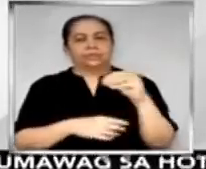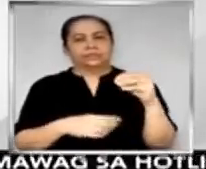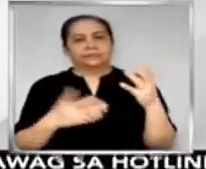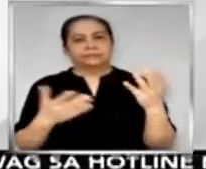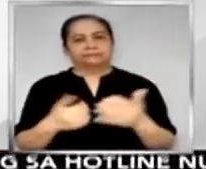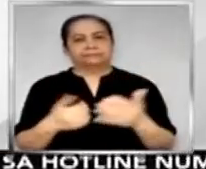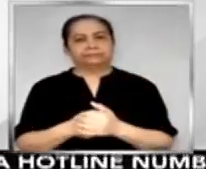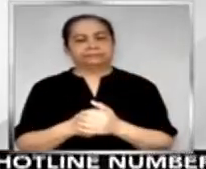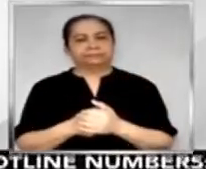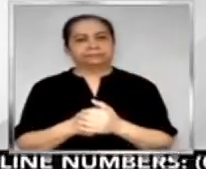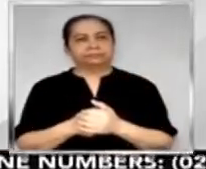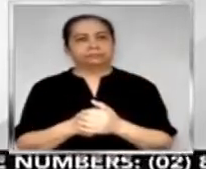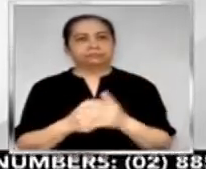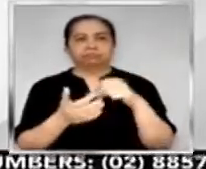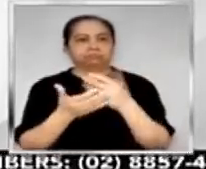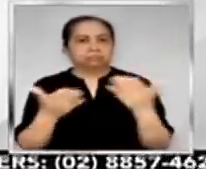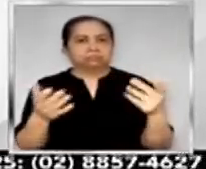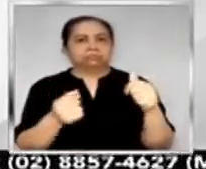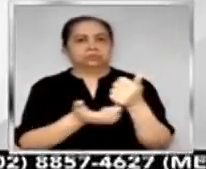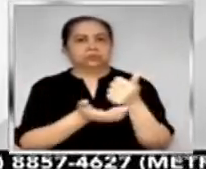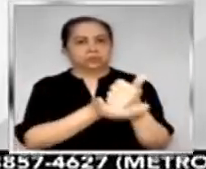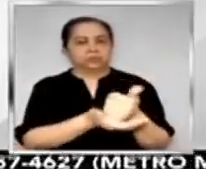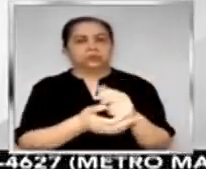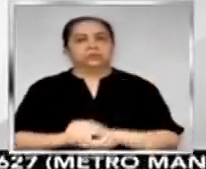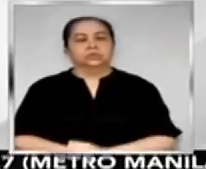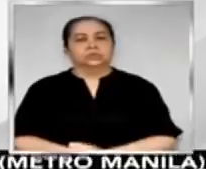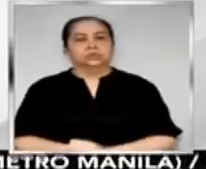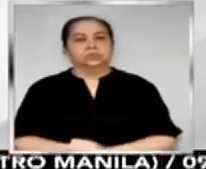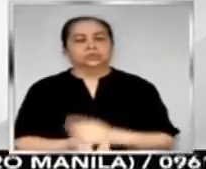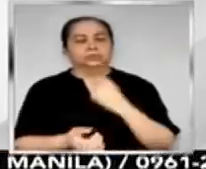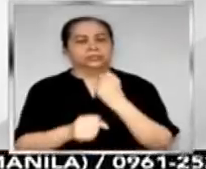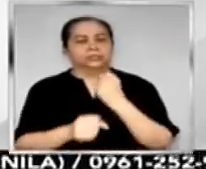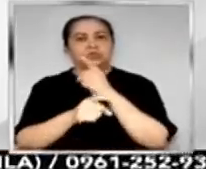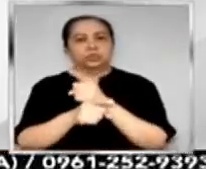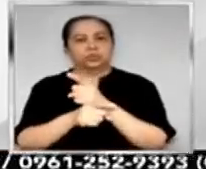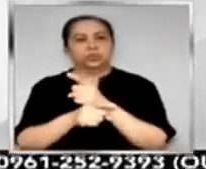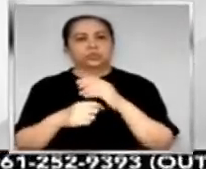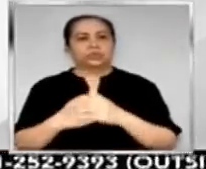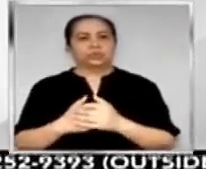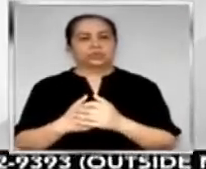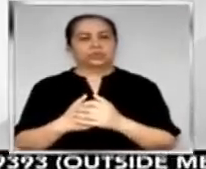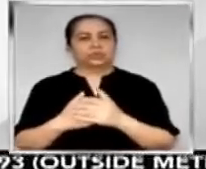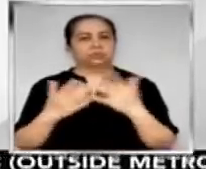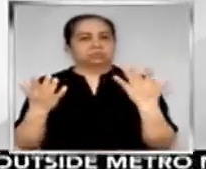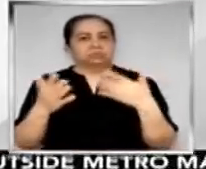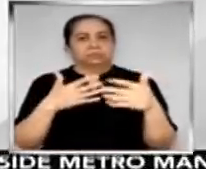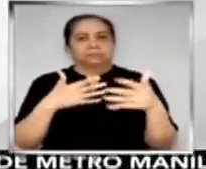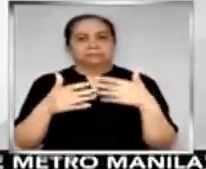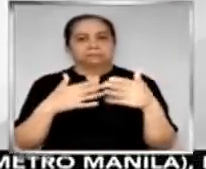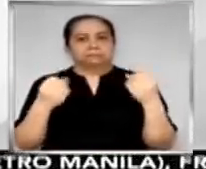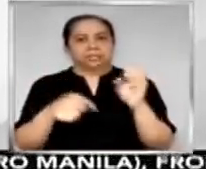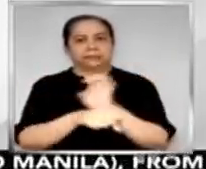in everything, our work. We will make sure that even though a lot of employees are